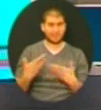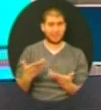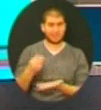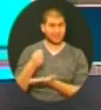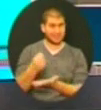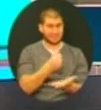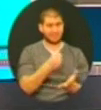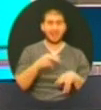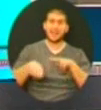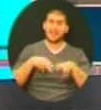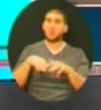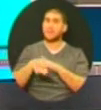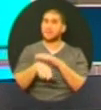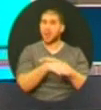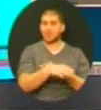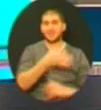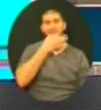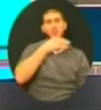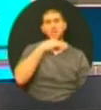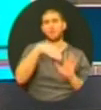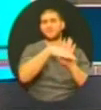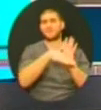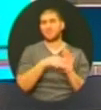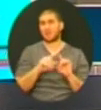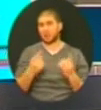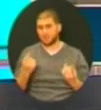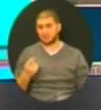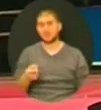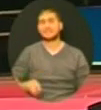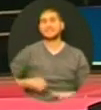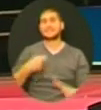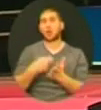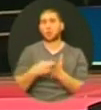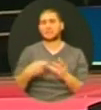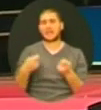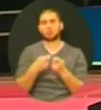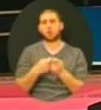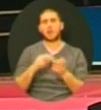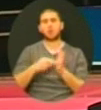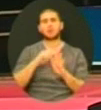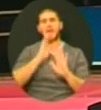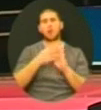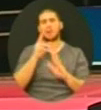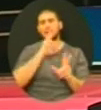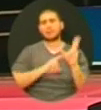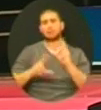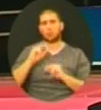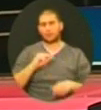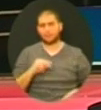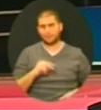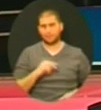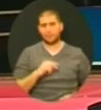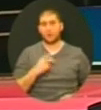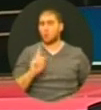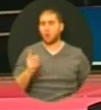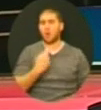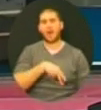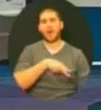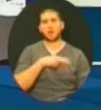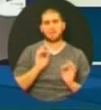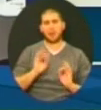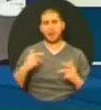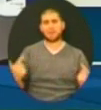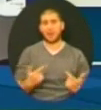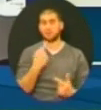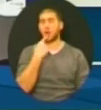לטיפול במנהרות ולתעדף דברים אחרים? שר האוצר לא ידע. שר האוצר שייך לתוכניות הכל דיבורים. הוא לא לקח אחריות על אותה מלחמה. הוא